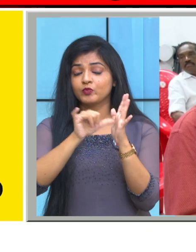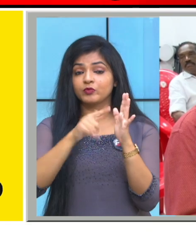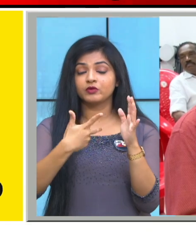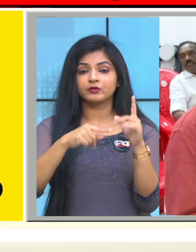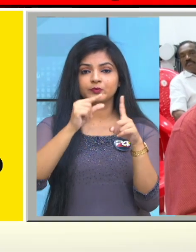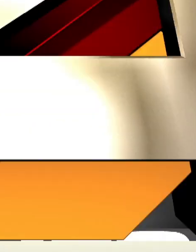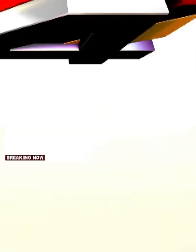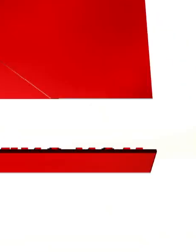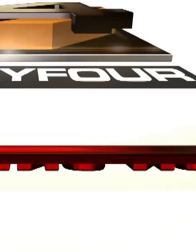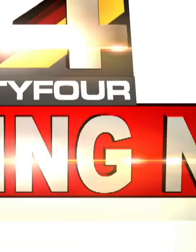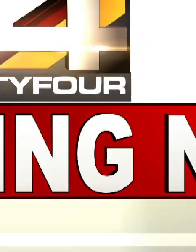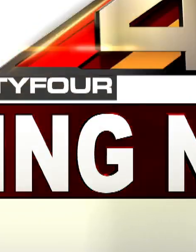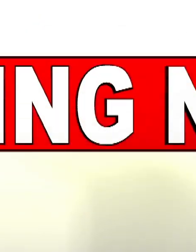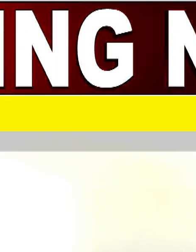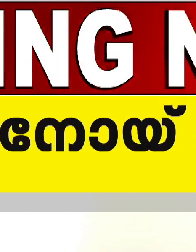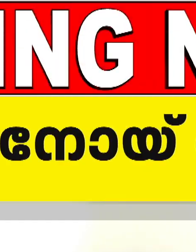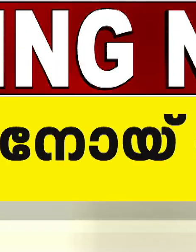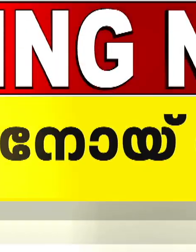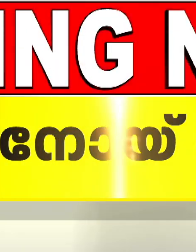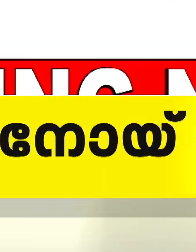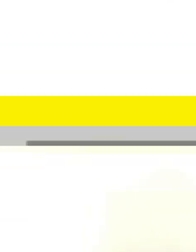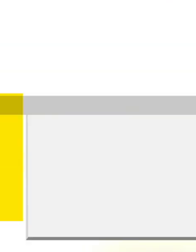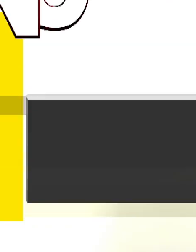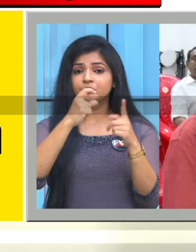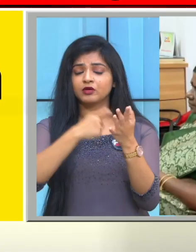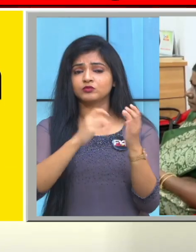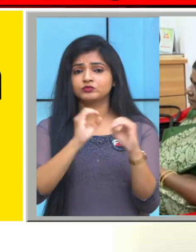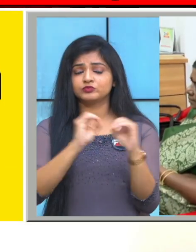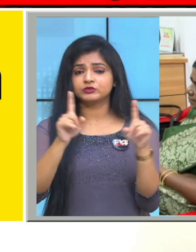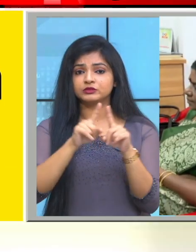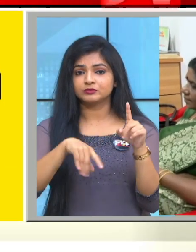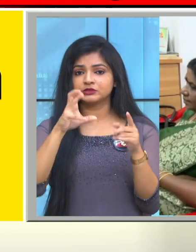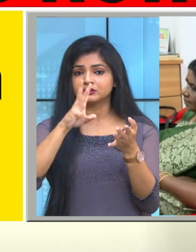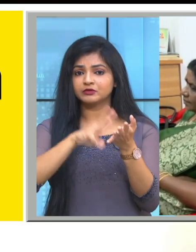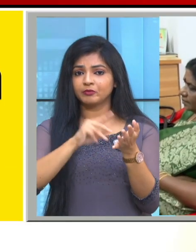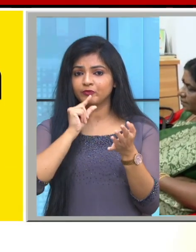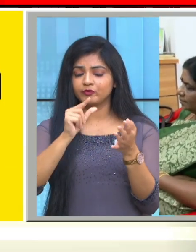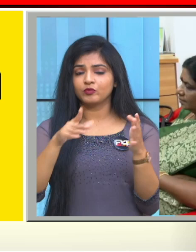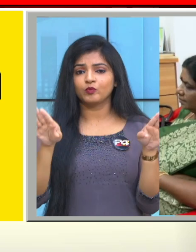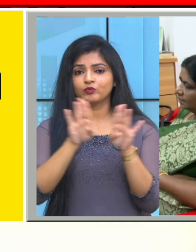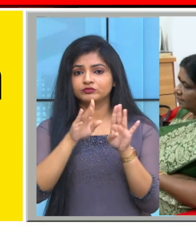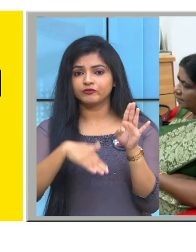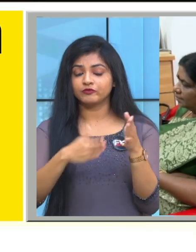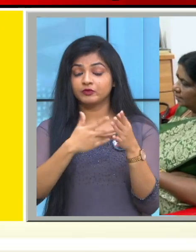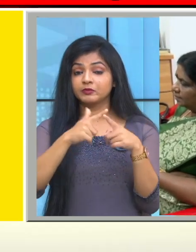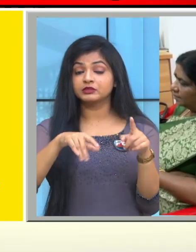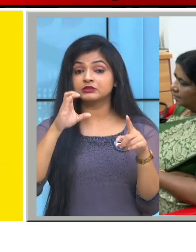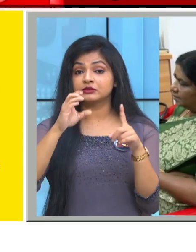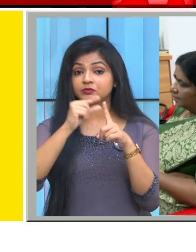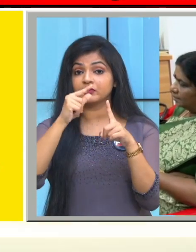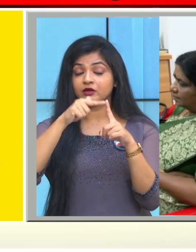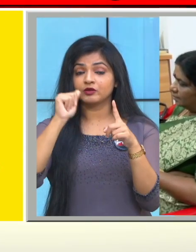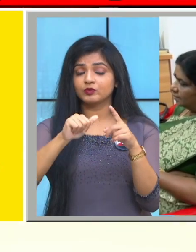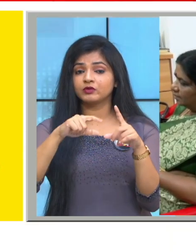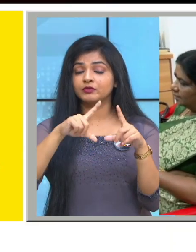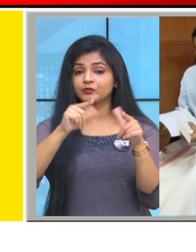സംസ്ഥാന കമ്മിറ്റിയിൽ ചർച്ച ചെയ്തു. PR ഇല്ല എന്ന ഒറ്റ വാക്കിൽ മുഖ്യമന്ത്രി മറുപടി പറഞ്ഞത് അവസാനിപ്പിക്കുകയും ചെയ്തു. എന്നാൽ CPI സംസ്ഥാന എക്സിക്യൂട്ടീവിൽ അതുമായി ബന്ധപ്പെട്ട ഒരു